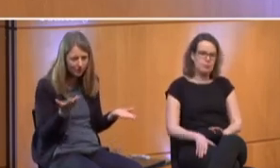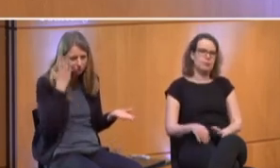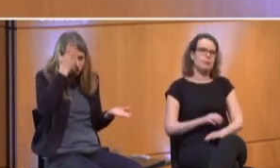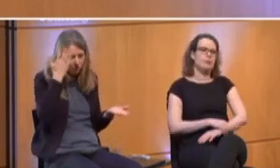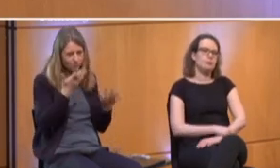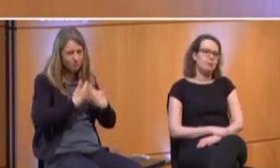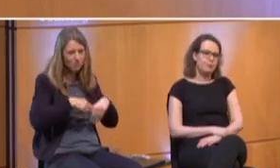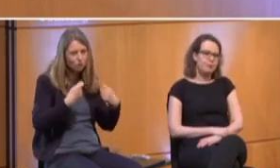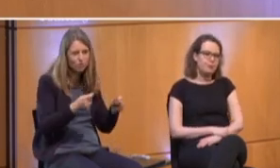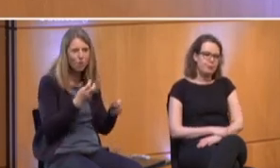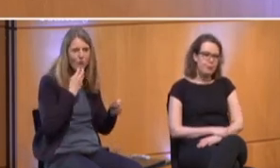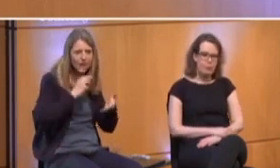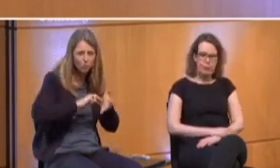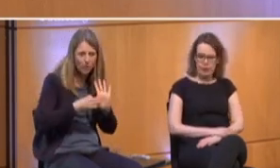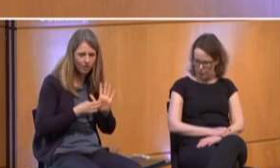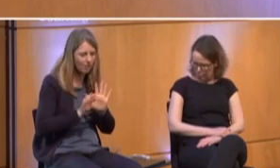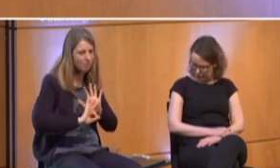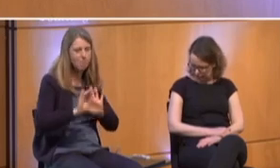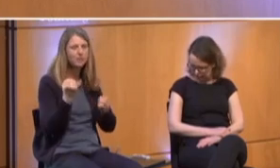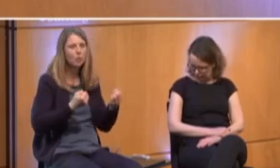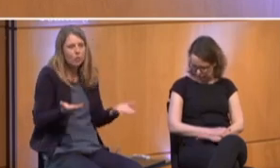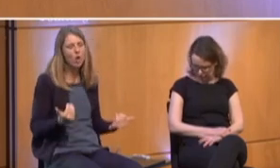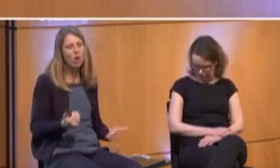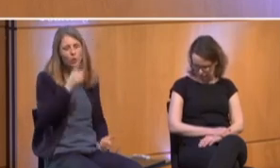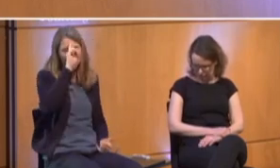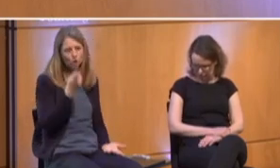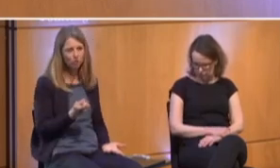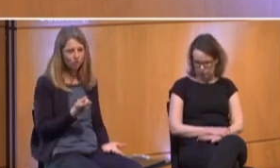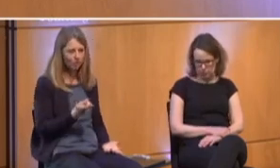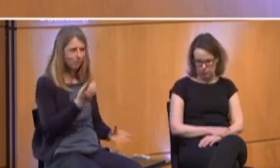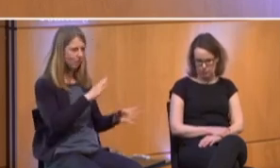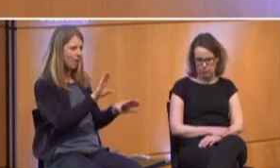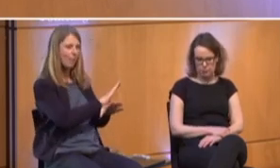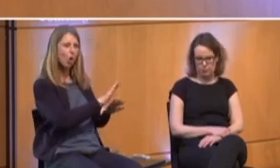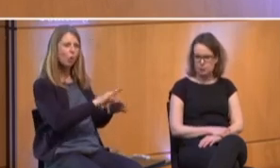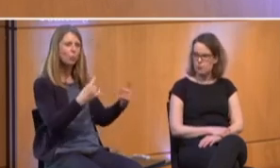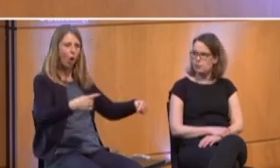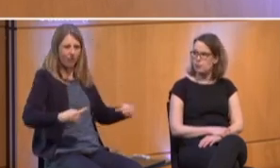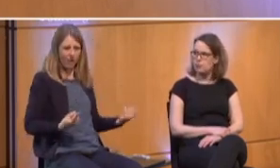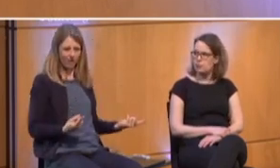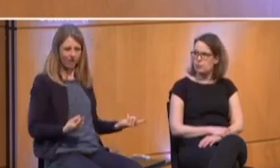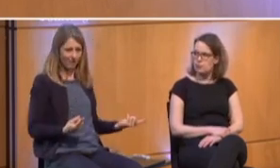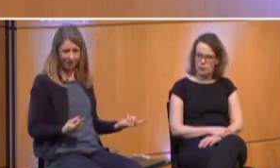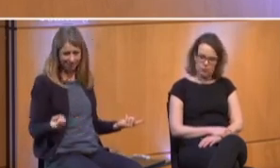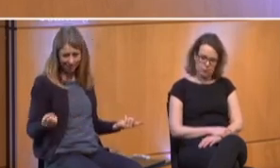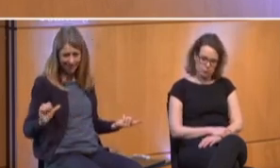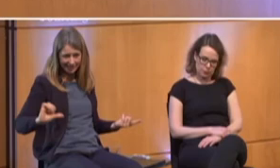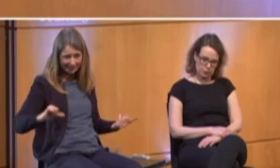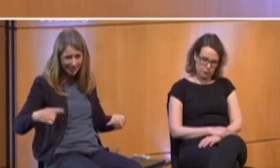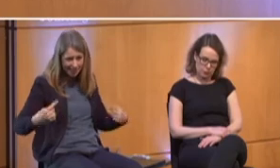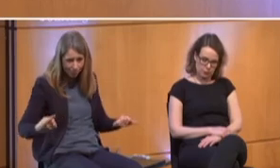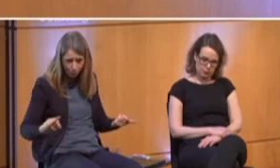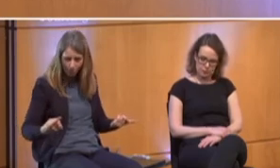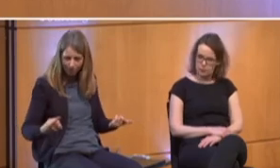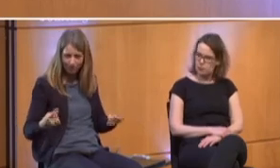von Maschinenbau und Elektrotechnik. Aber wenn ich mir ein Auto vorstelle als ist im Wesentlichen Computer auf Rädern, dann muss ich fragen, wer kann